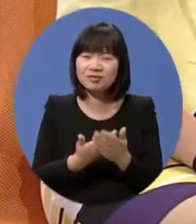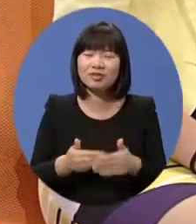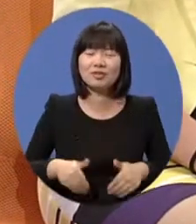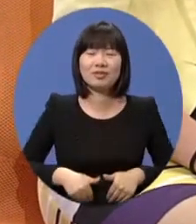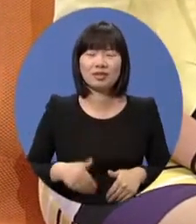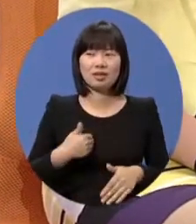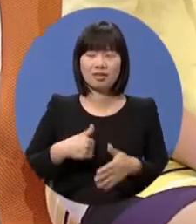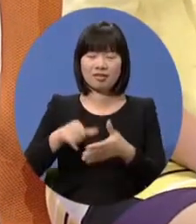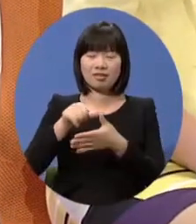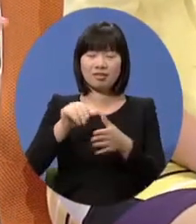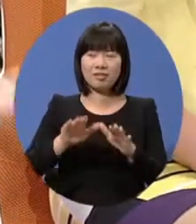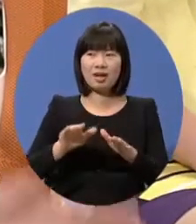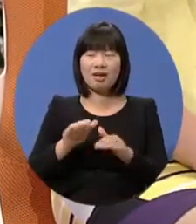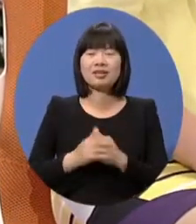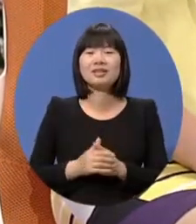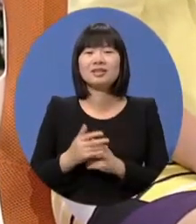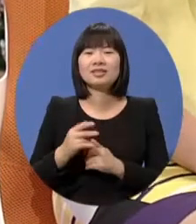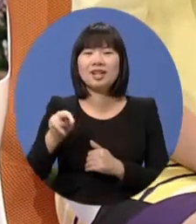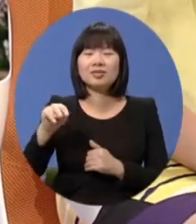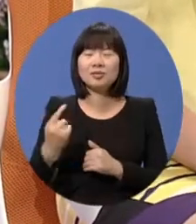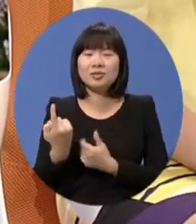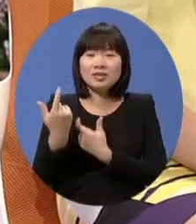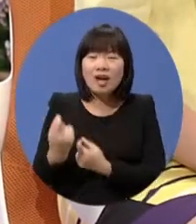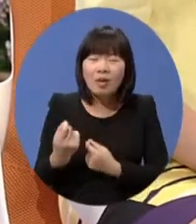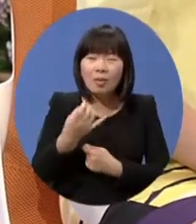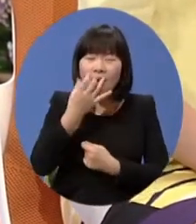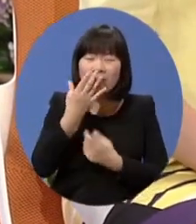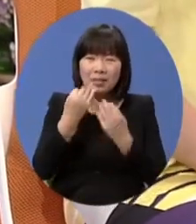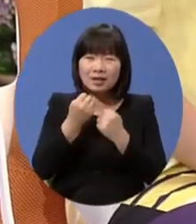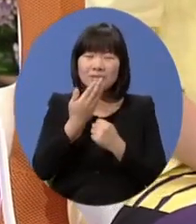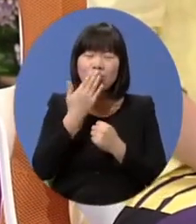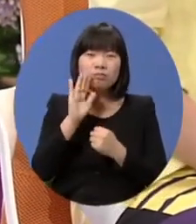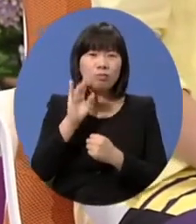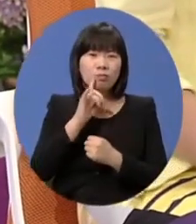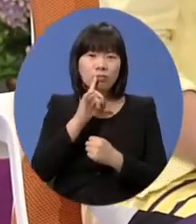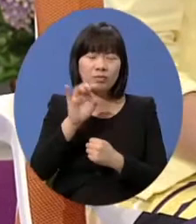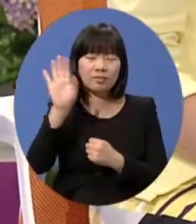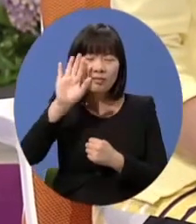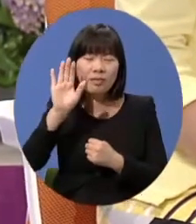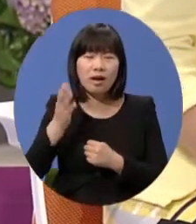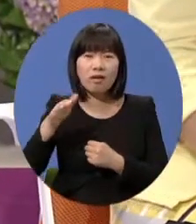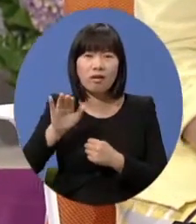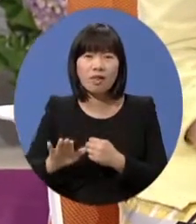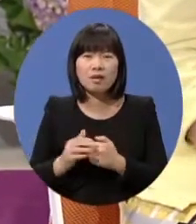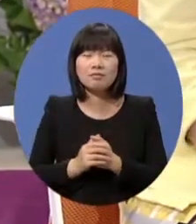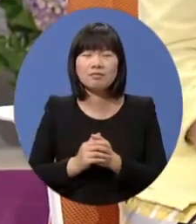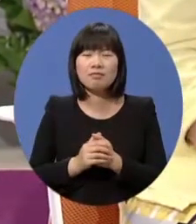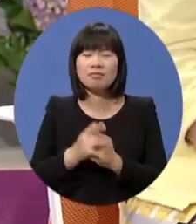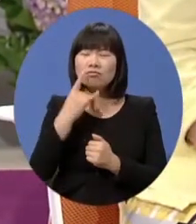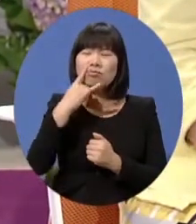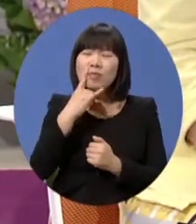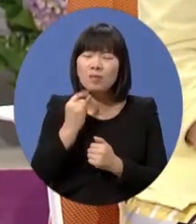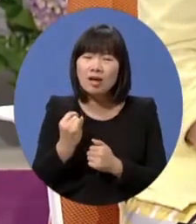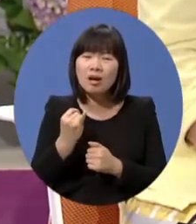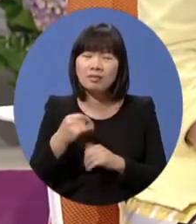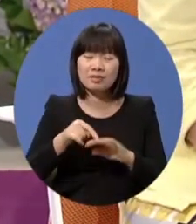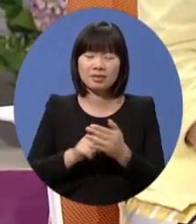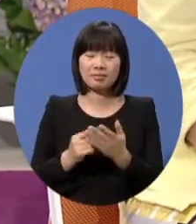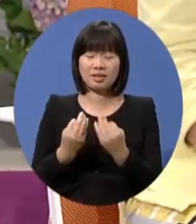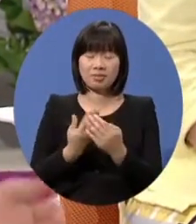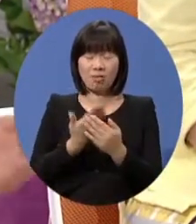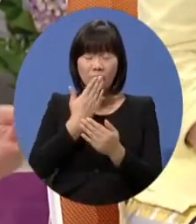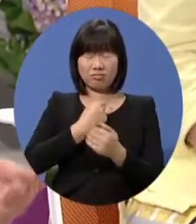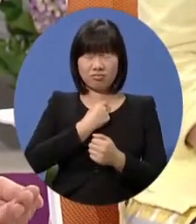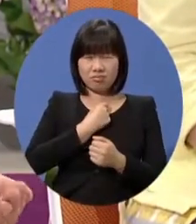같은 경우는 다소처럼 잘 밥을 이렇게 많이 먹진 않아요. 네. 그래서, 엄마 마음에는 그래도 좀 많이 먹길